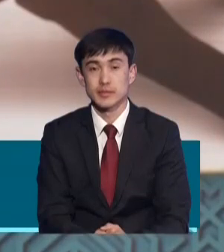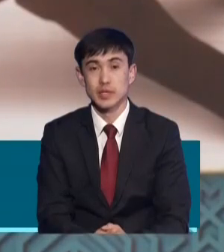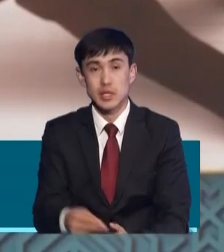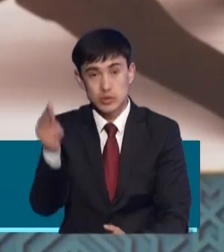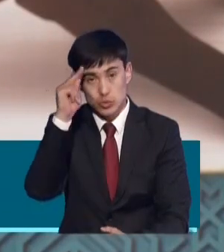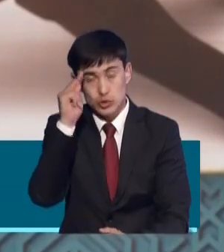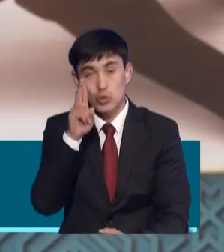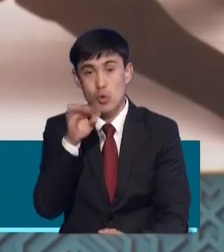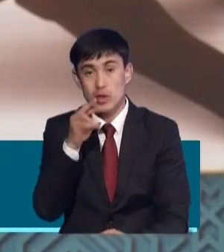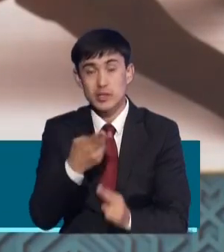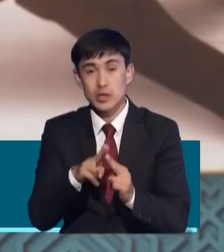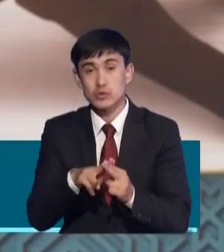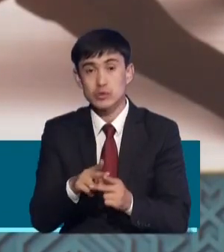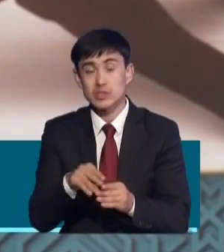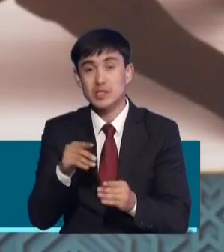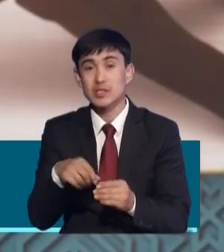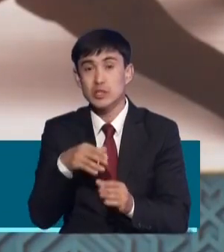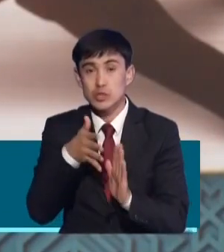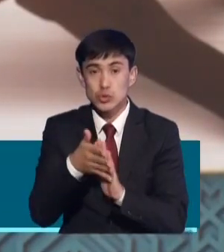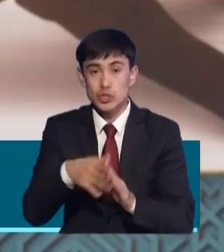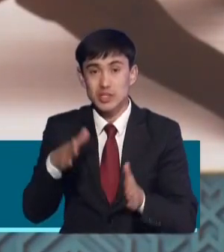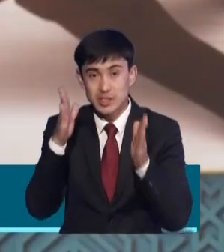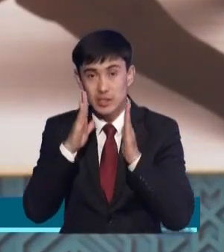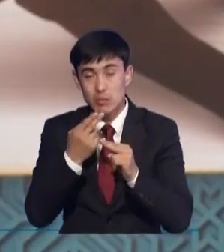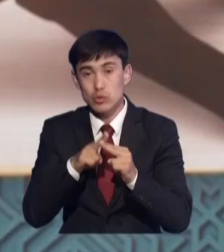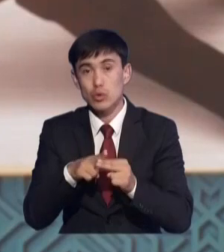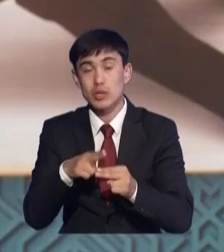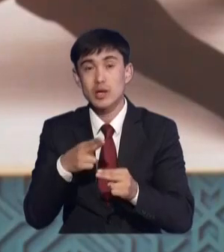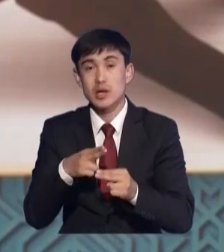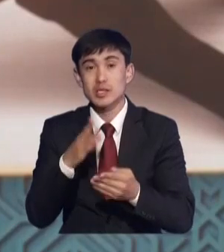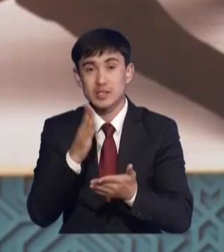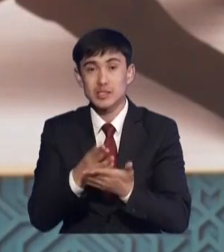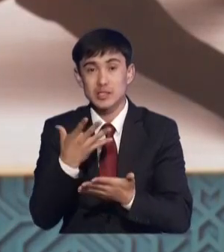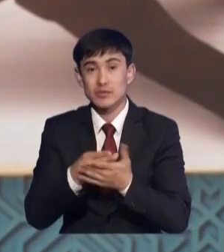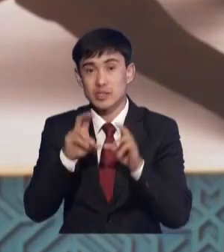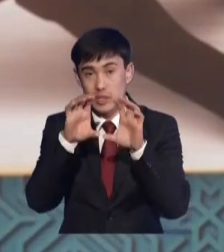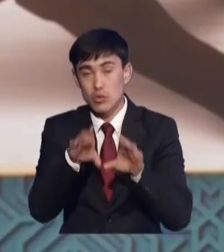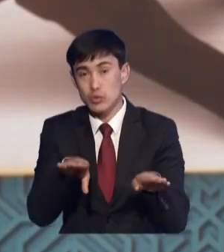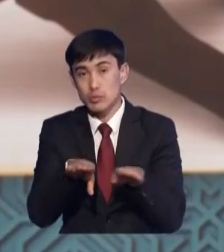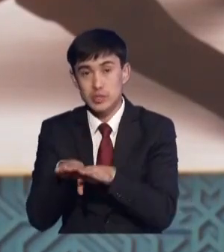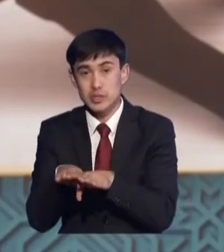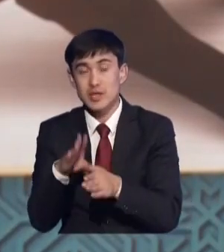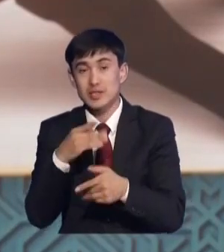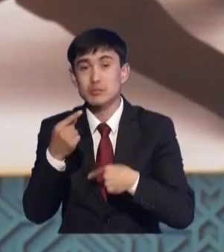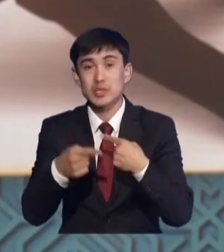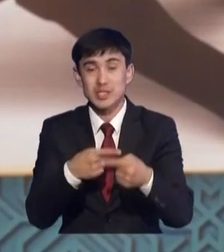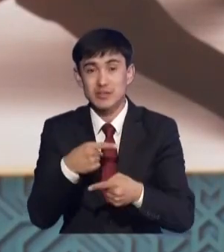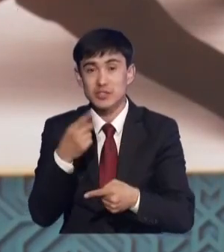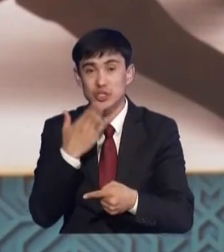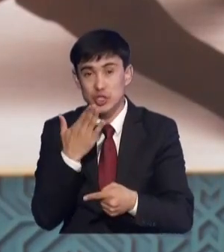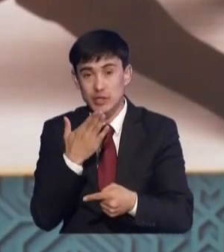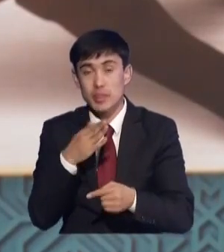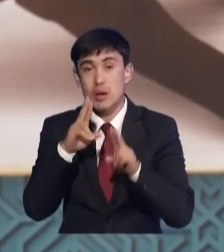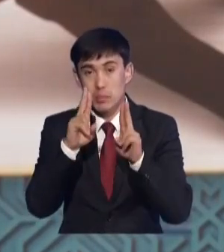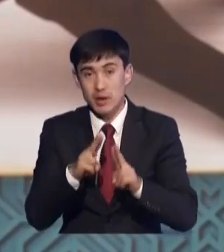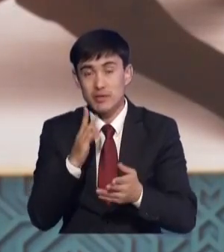Заучивание Корана – это одно из основ изучения ислама, в которой, безусловно, имеются свои закономерности. Есть последовательность чтения,